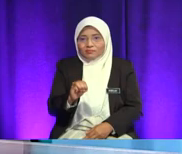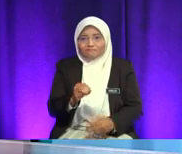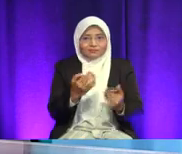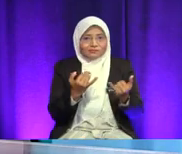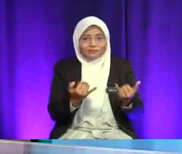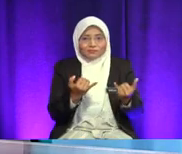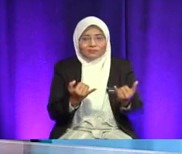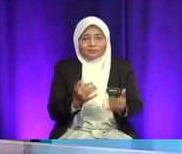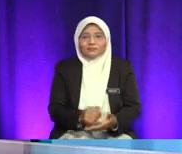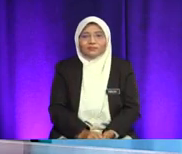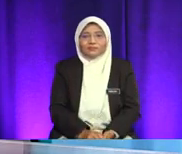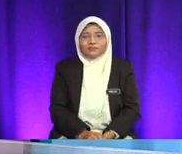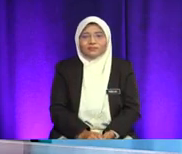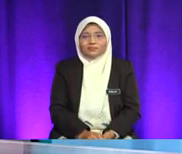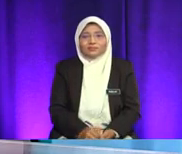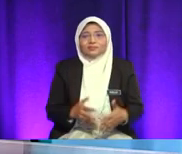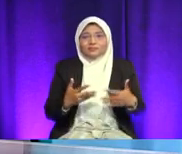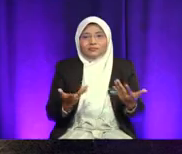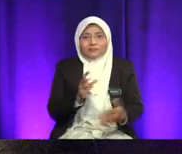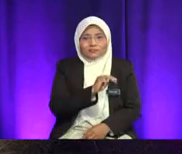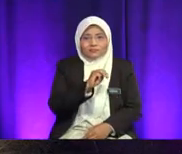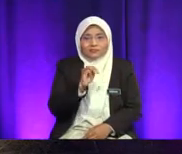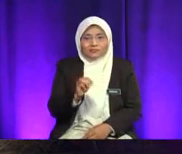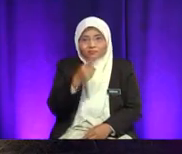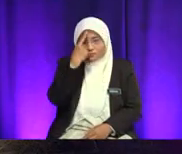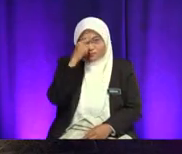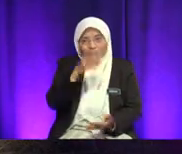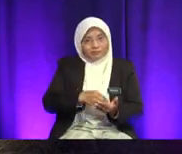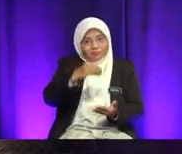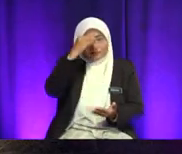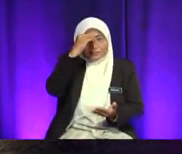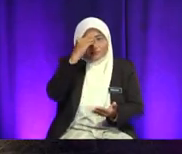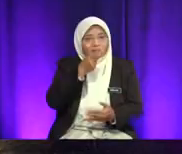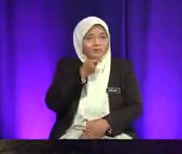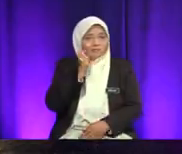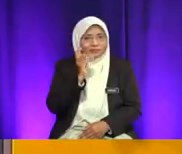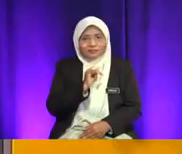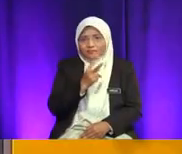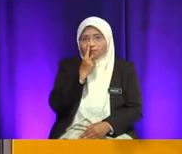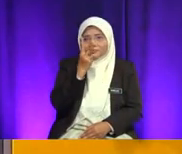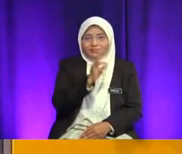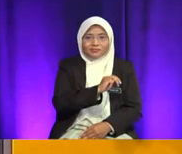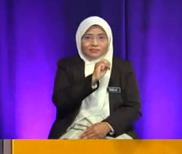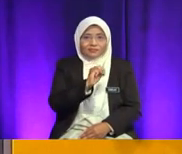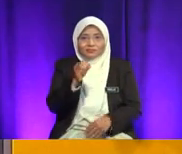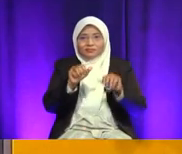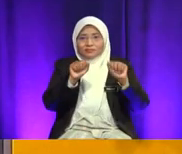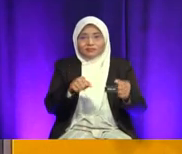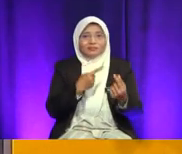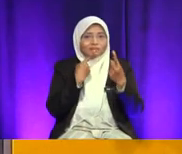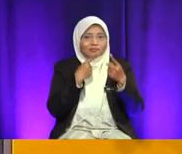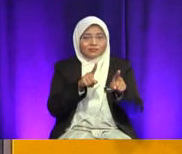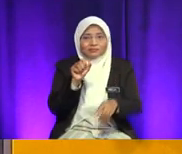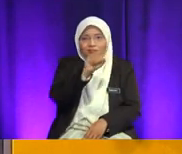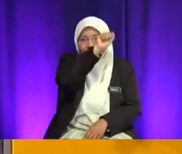berkenaan dengan kedaulatan negara ini untuk pembelajaran Pada hari ini saya lihat murid-murid boleh menjawab soal alat